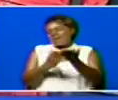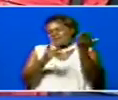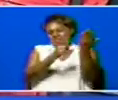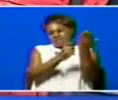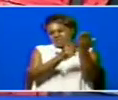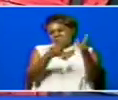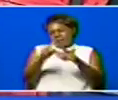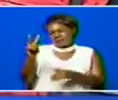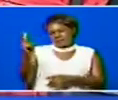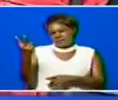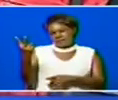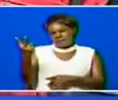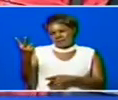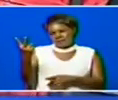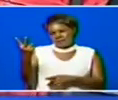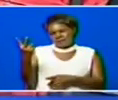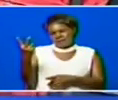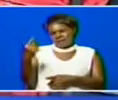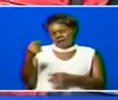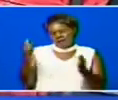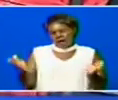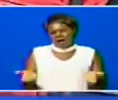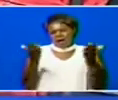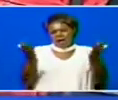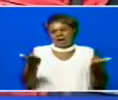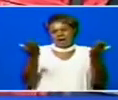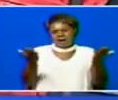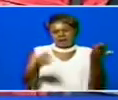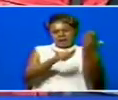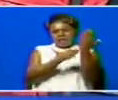But ya pili inasema malo anatingo nyingi. Haya, I will lift up your name.